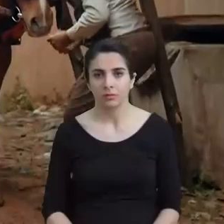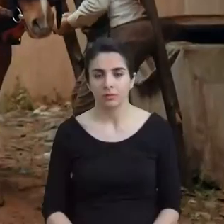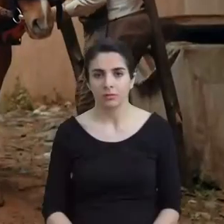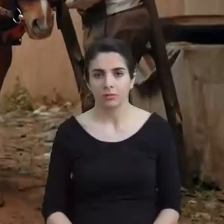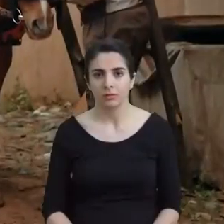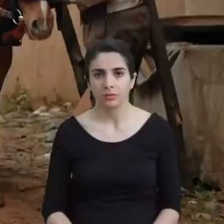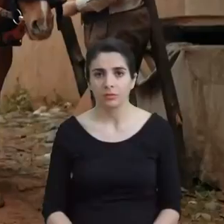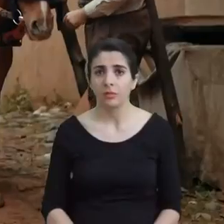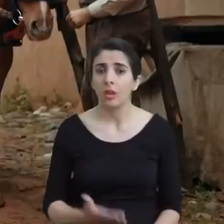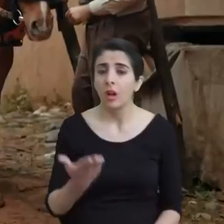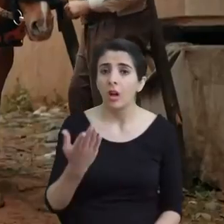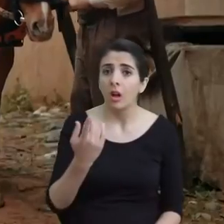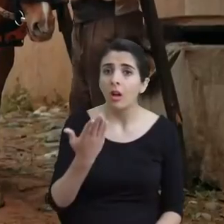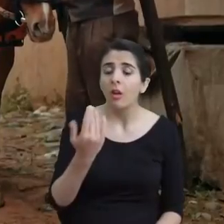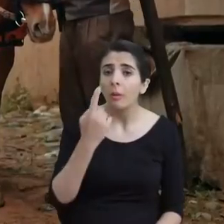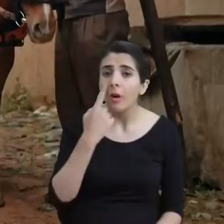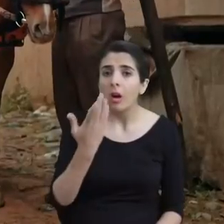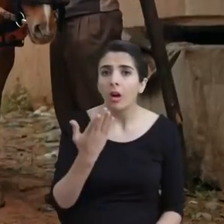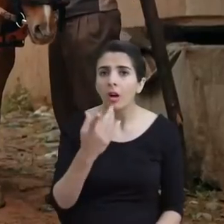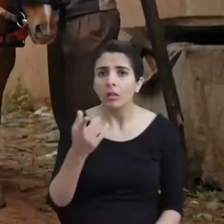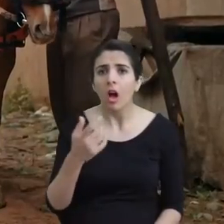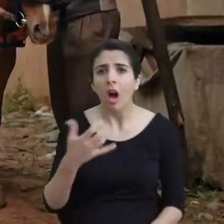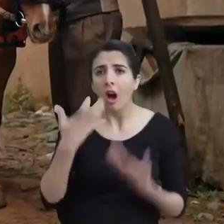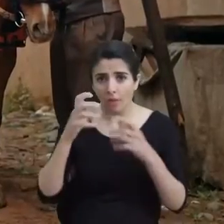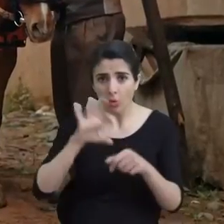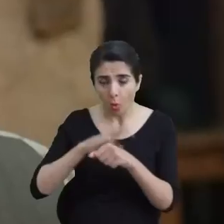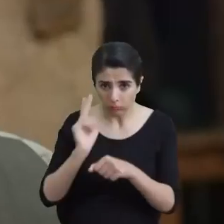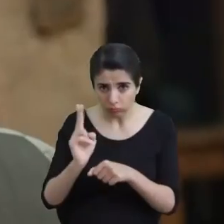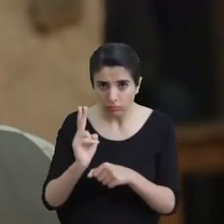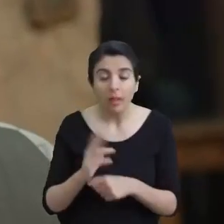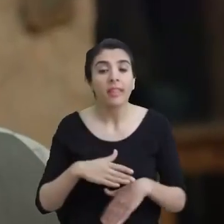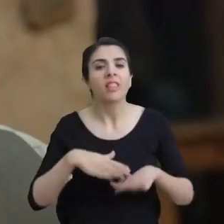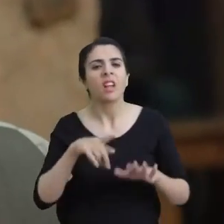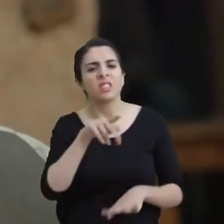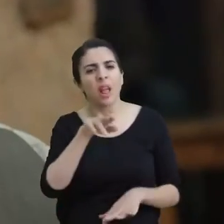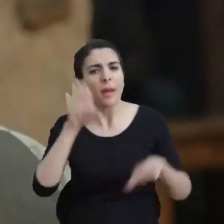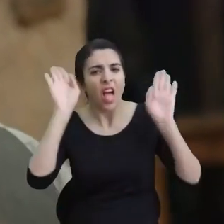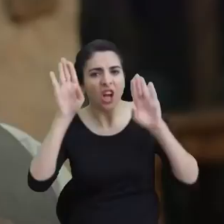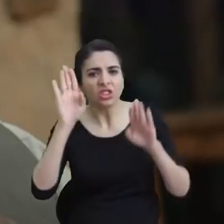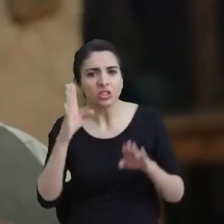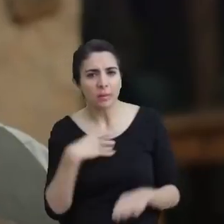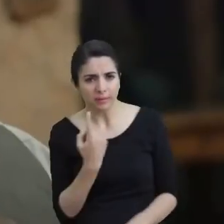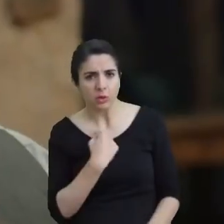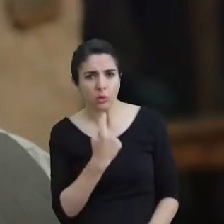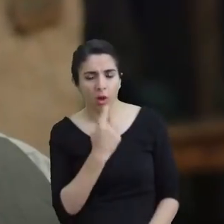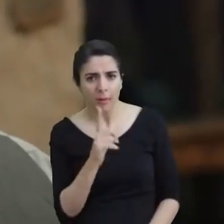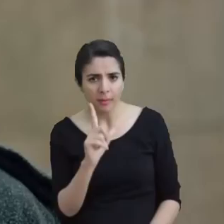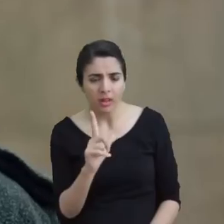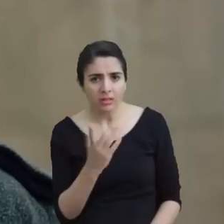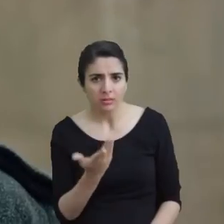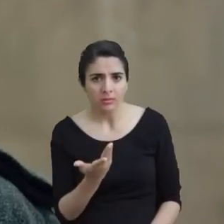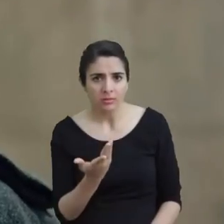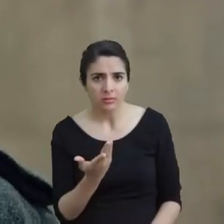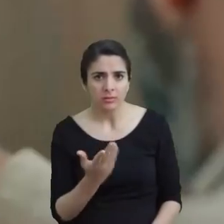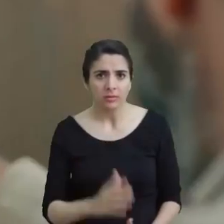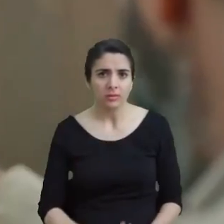bakıyor. Baytar mısın beyim? Yavaşça kalktı. Baytar değilim. Lakin senin gibi eşeğe edilecek bir çift lafım var.